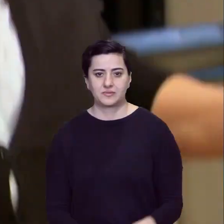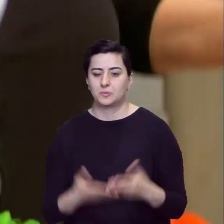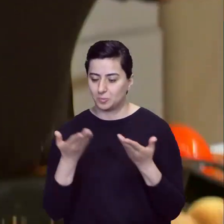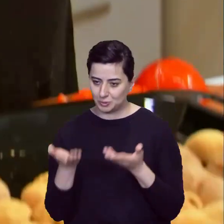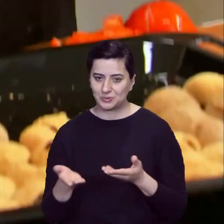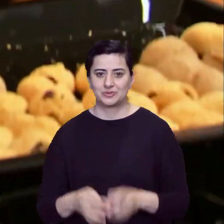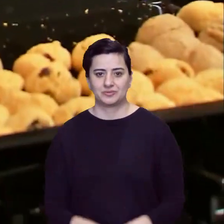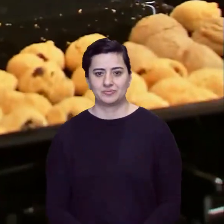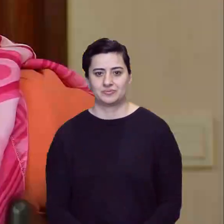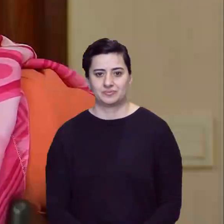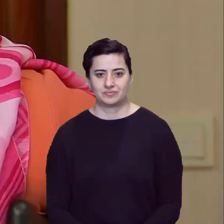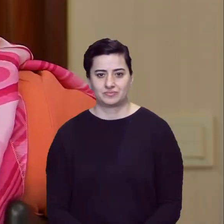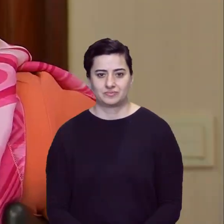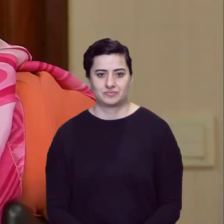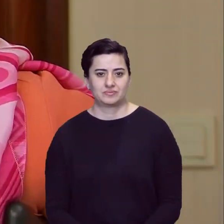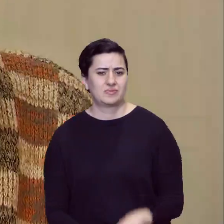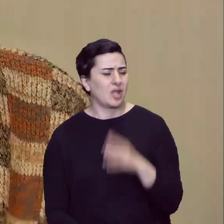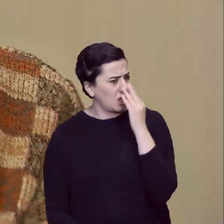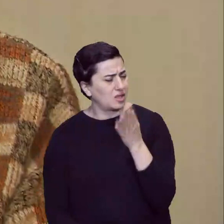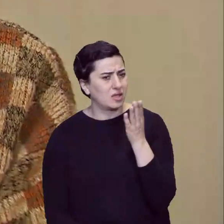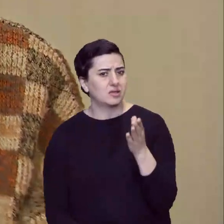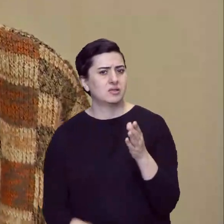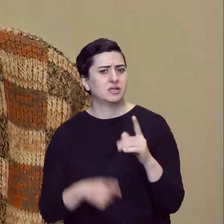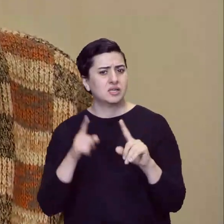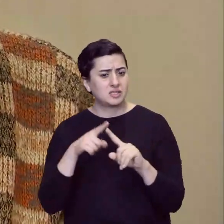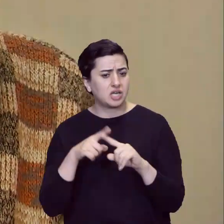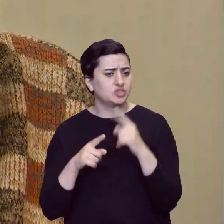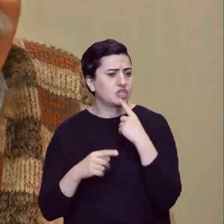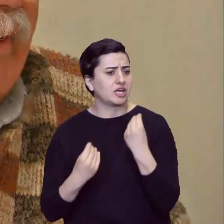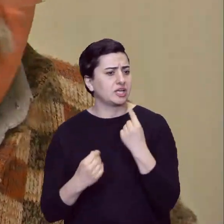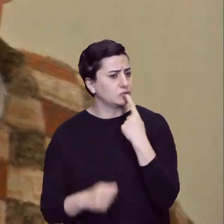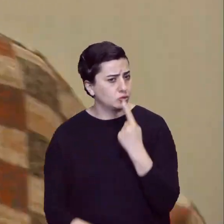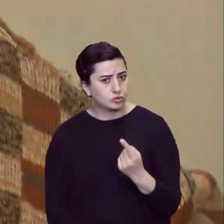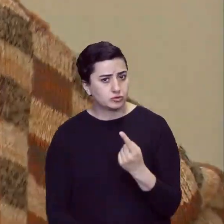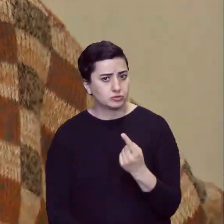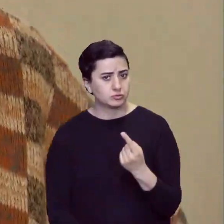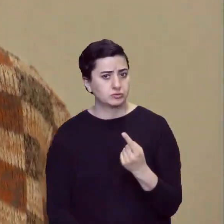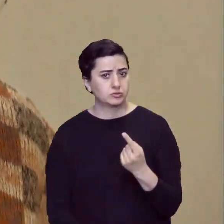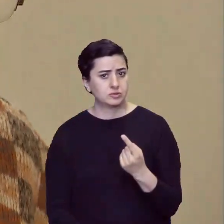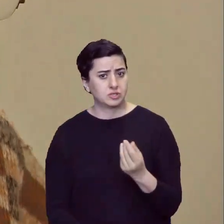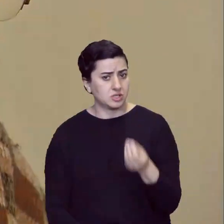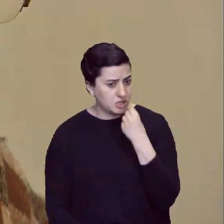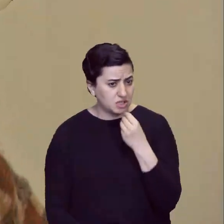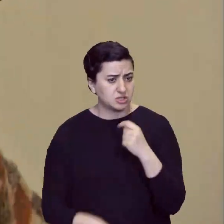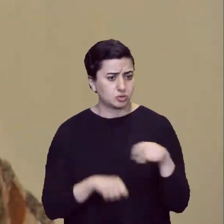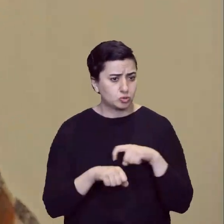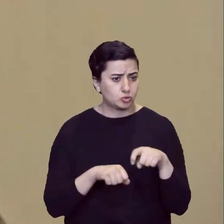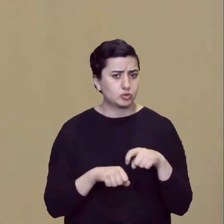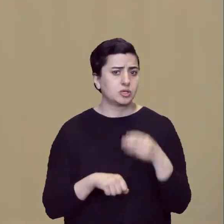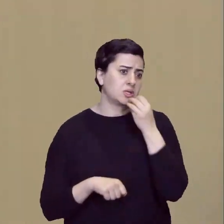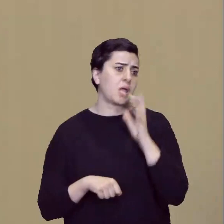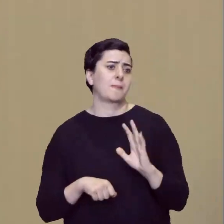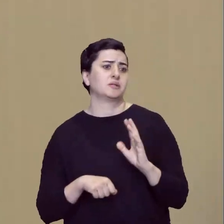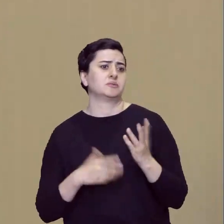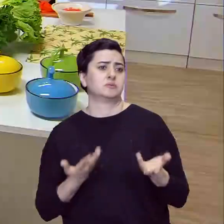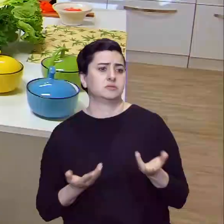Buyurun. Ya o hediye, tarçın şekere iyi gelir diyorsun. Yesen bir türlü,